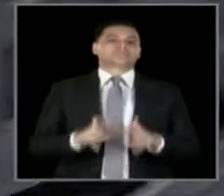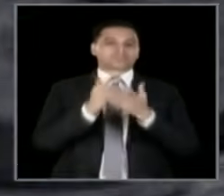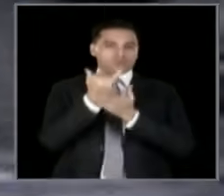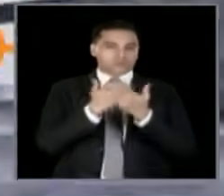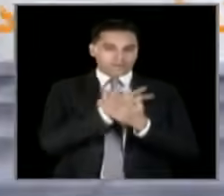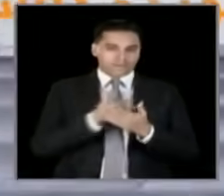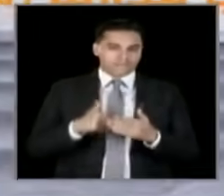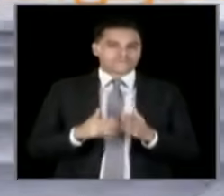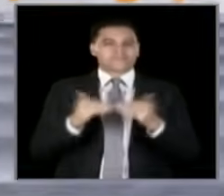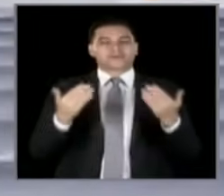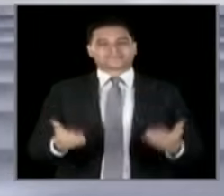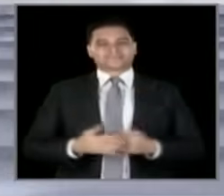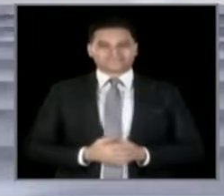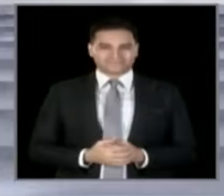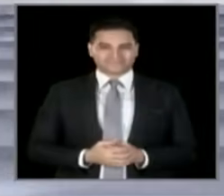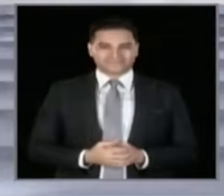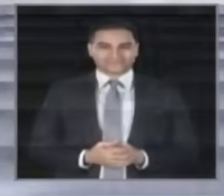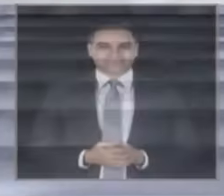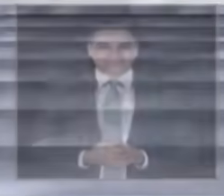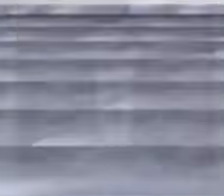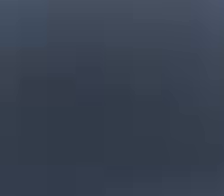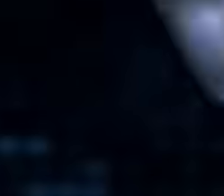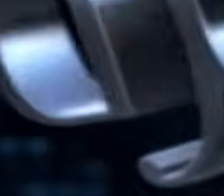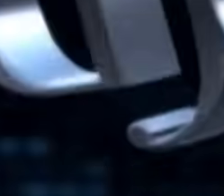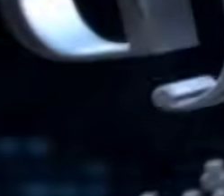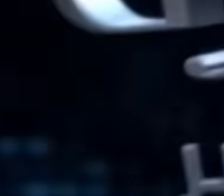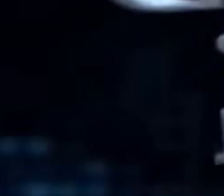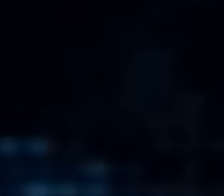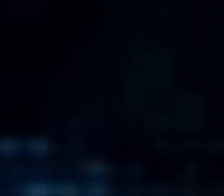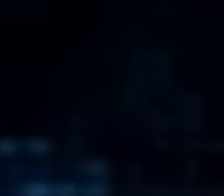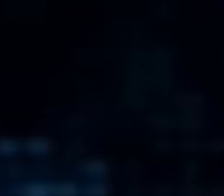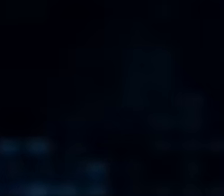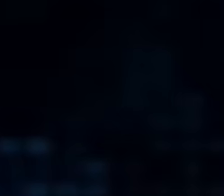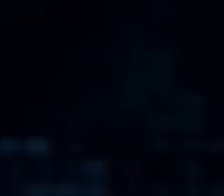البنك الأهلي لتطوير المدارس الحكومية في مصر.